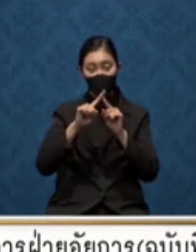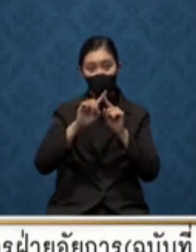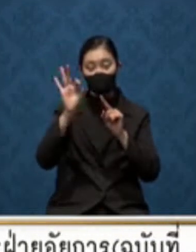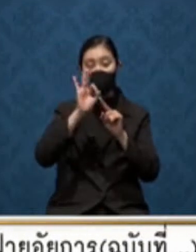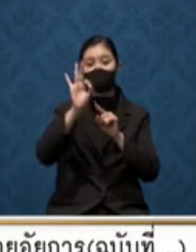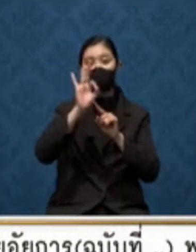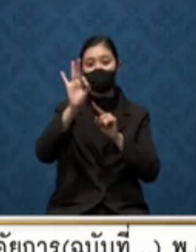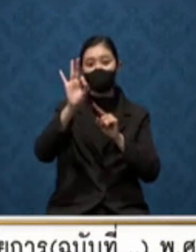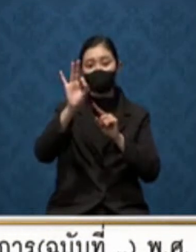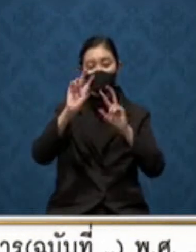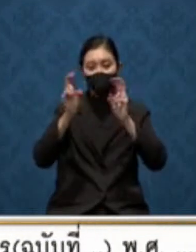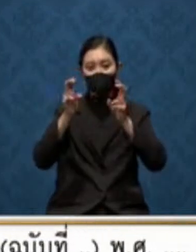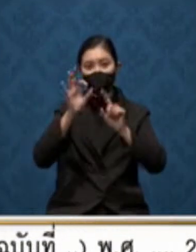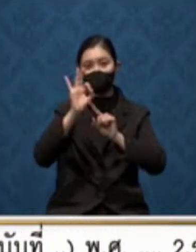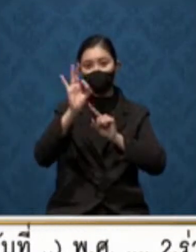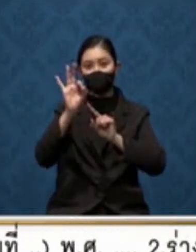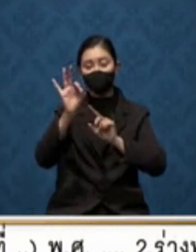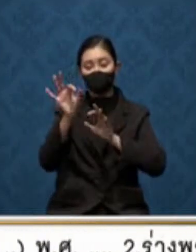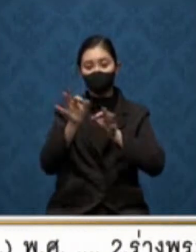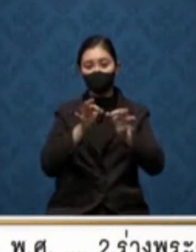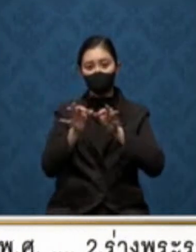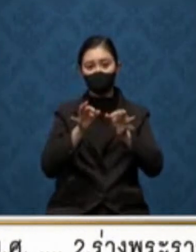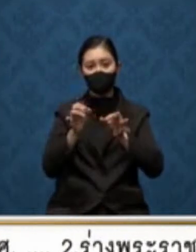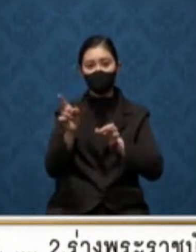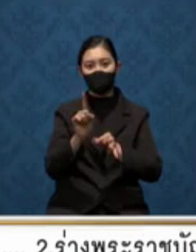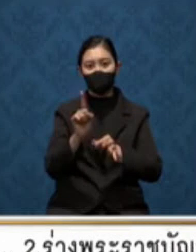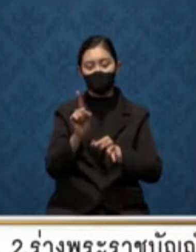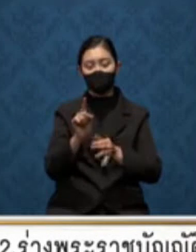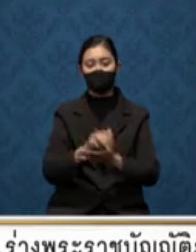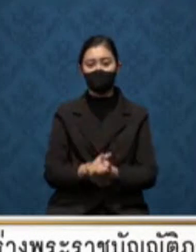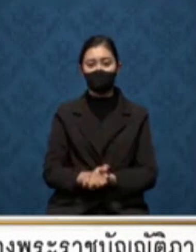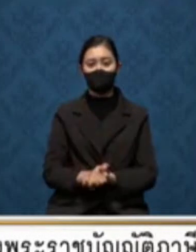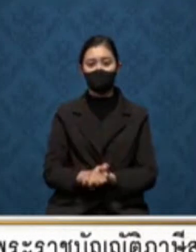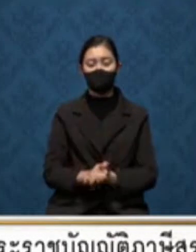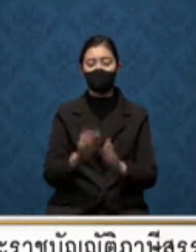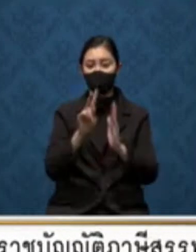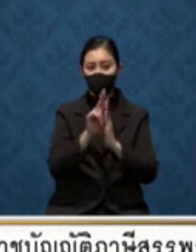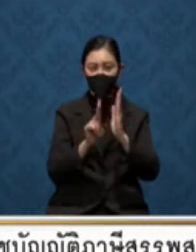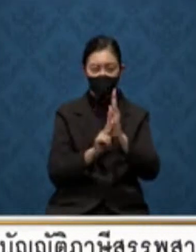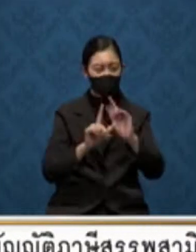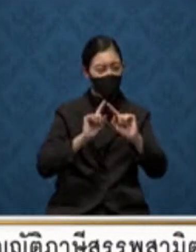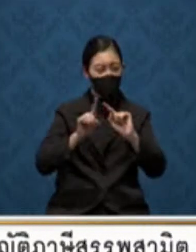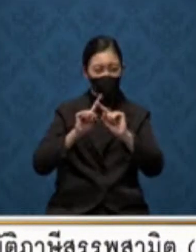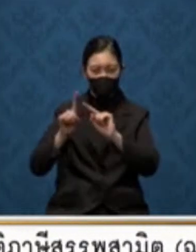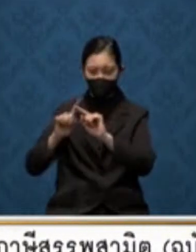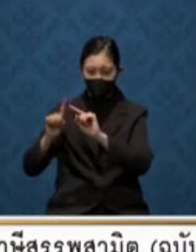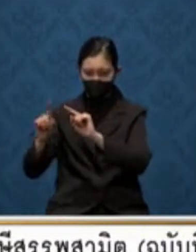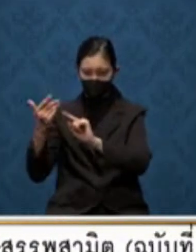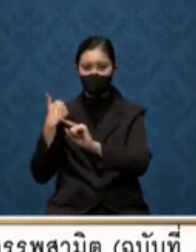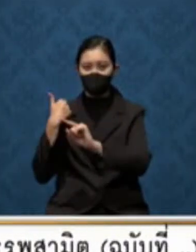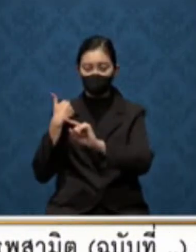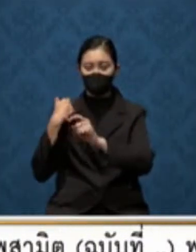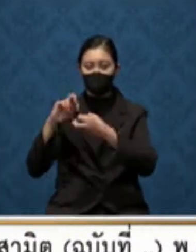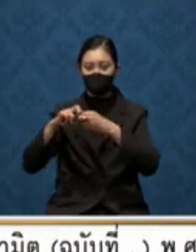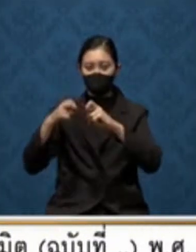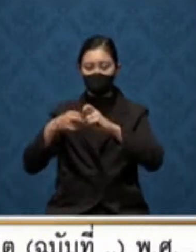เป็นการอธิบายความว่ามัยมกฎหมายอีมากมายซึ่งยังจะเป็อุปสรรคต่อการเปิดเสรียในครั้งน